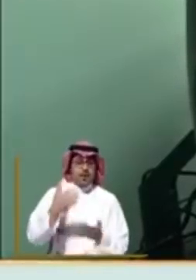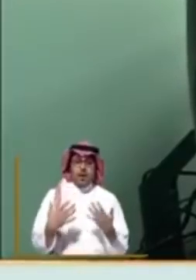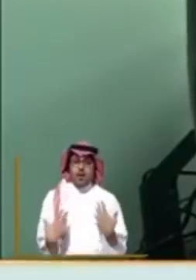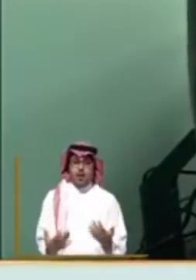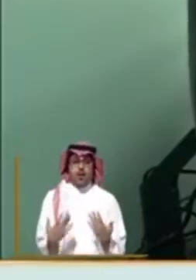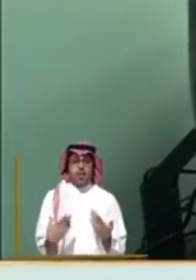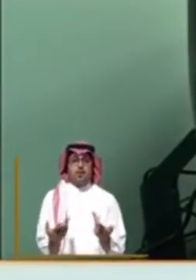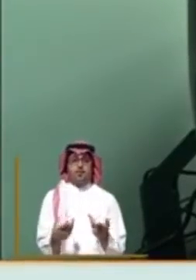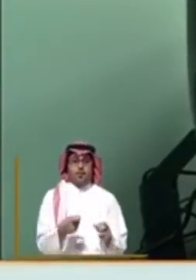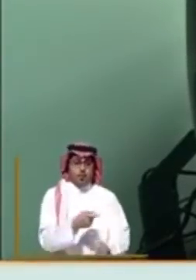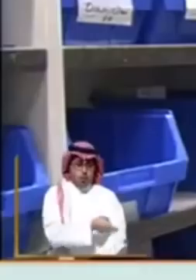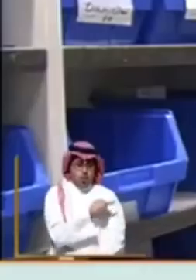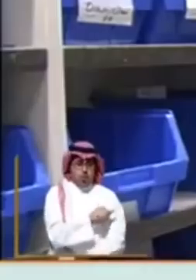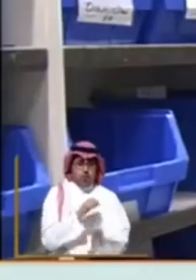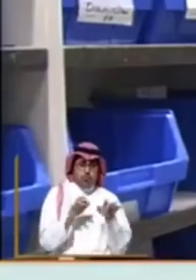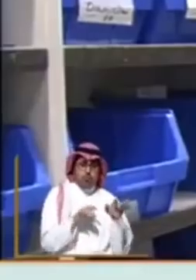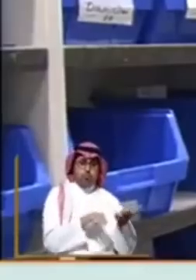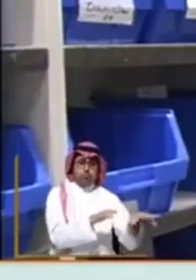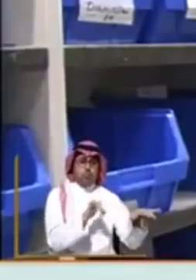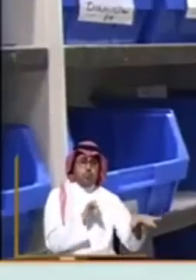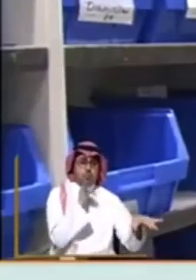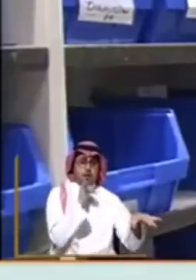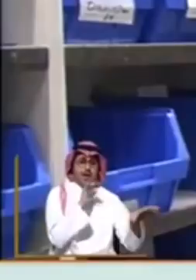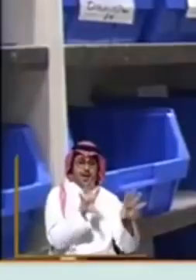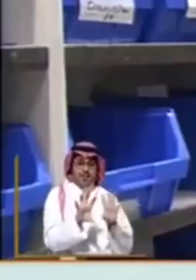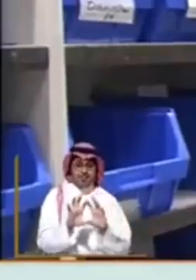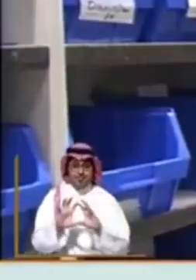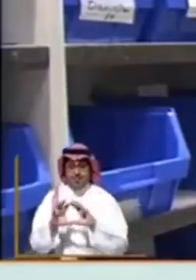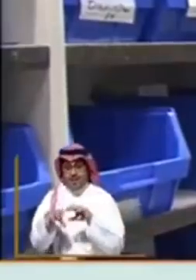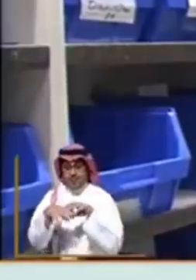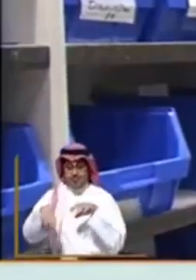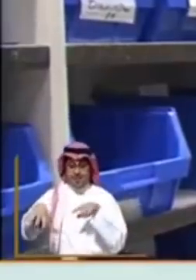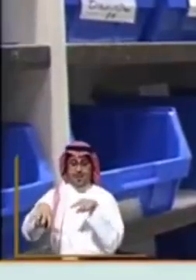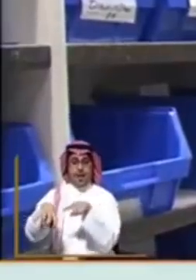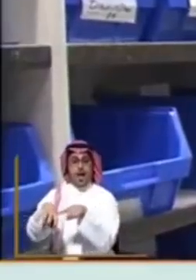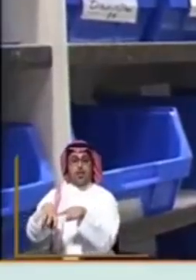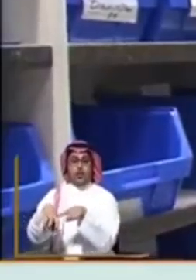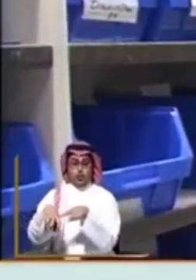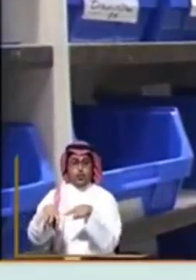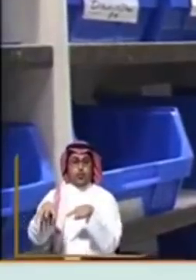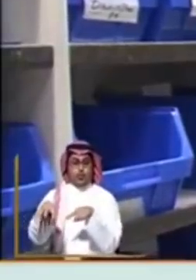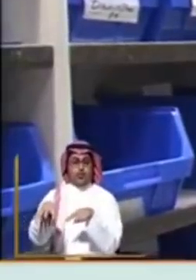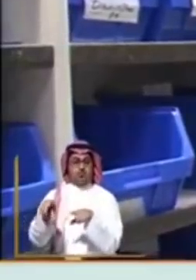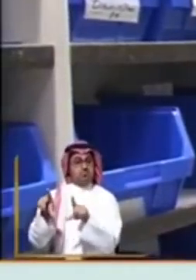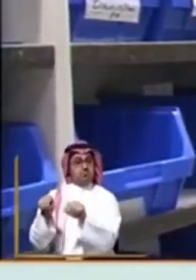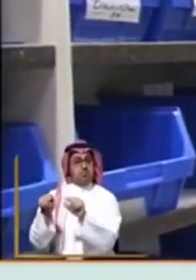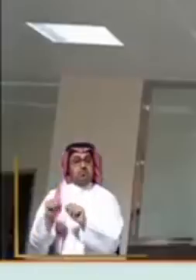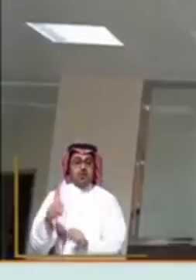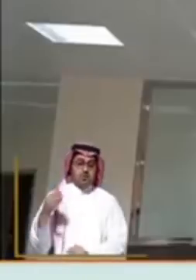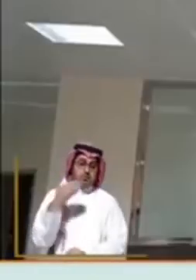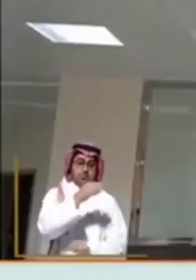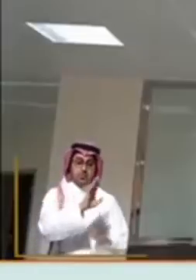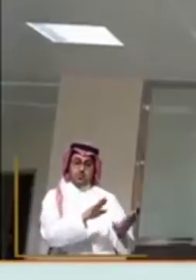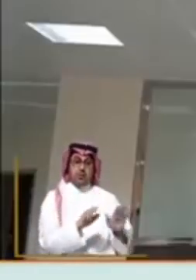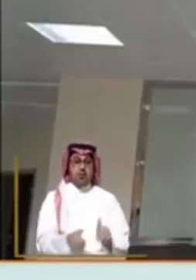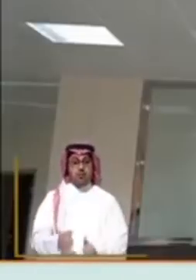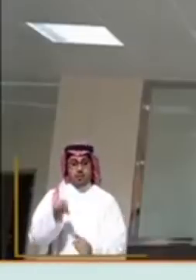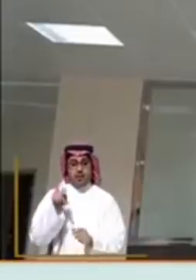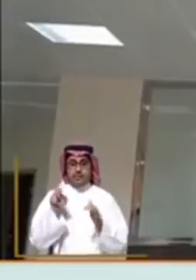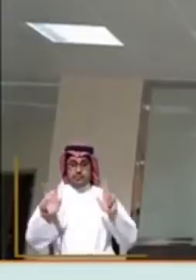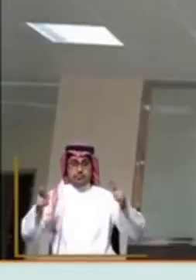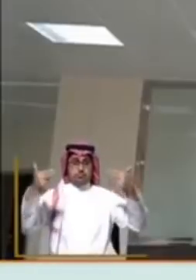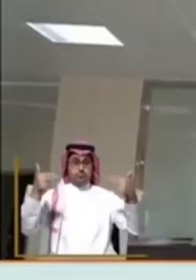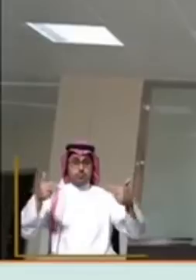التخفيف على المستشفيات من المراجعين الذين لا تستدعي حالتهم الصحية الذهاب للمنشآت الصحية حفاظا